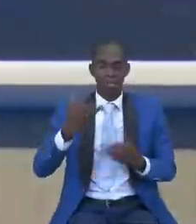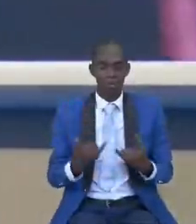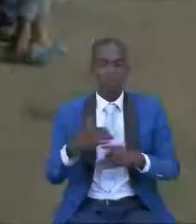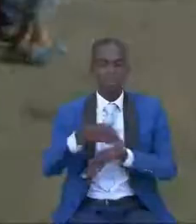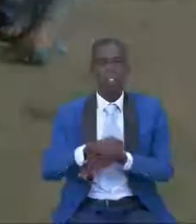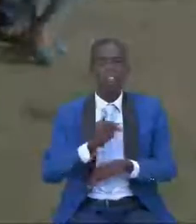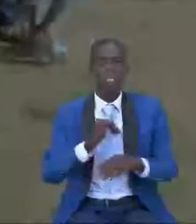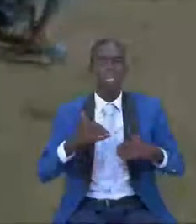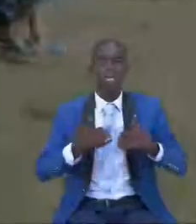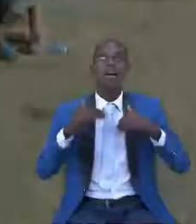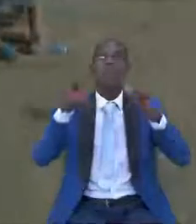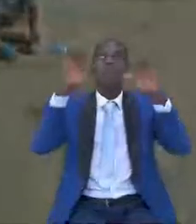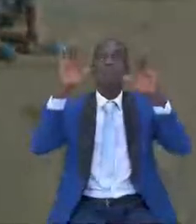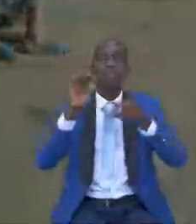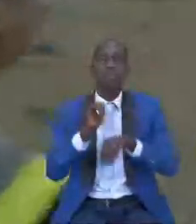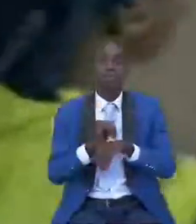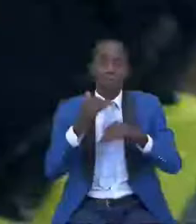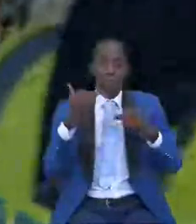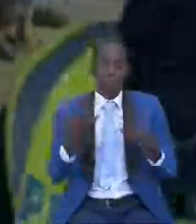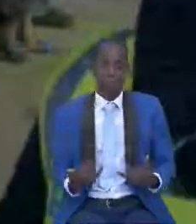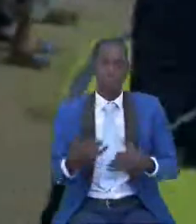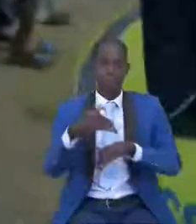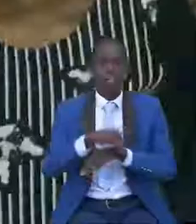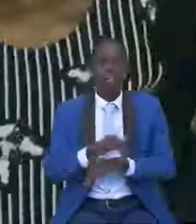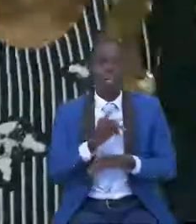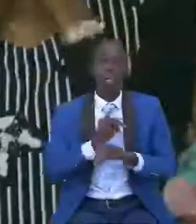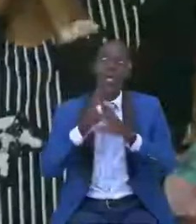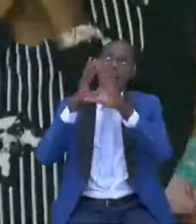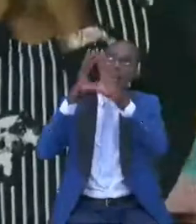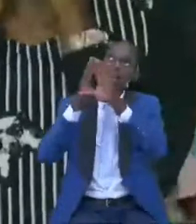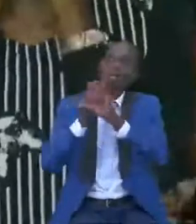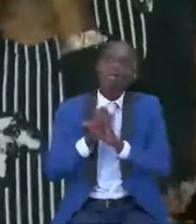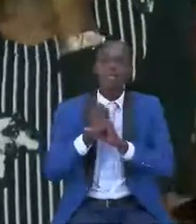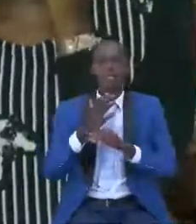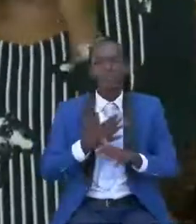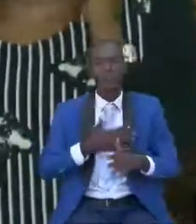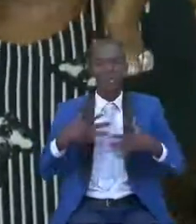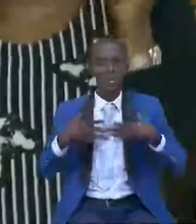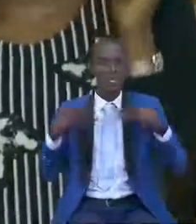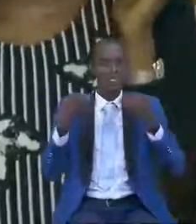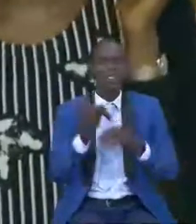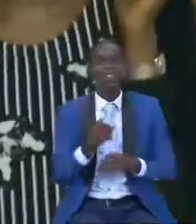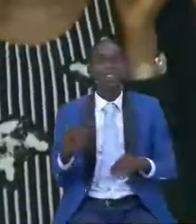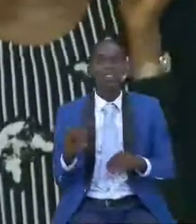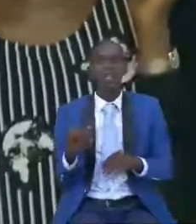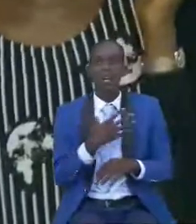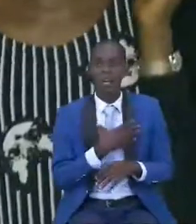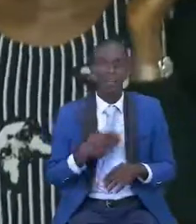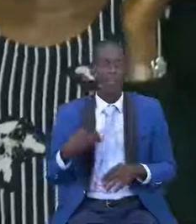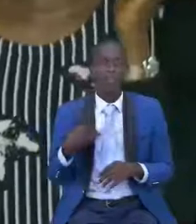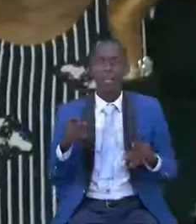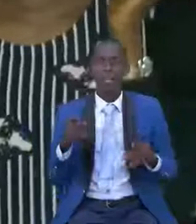Ce soir, j'ai un miracle. Ce soir, je reçois ma